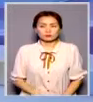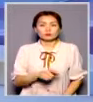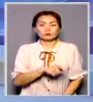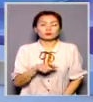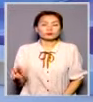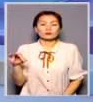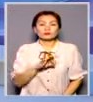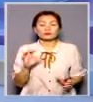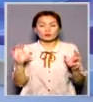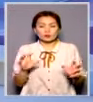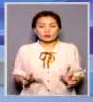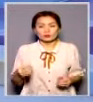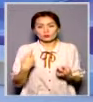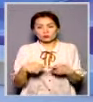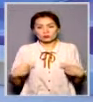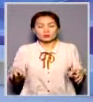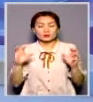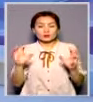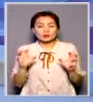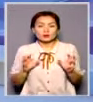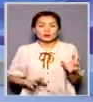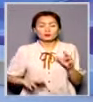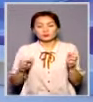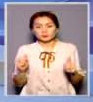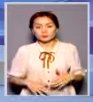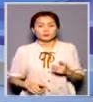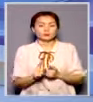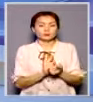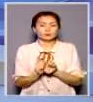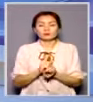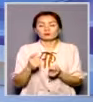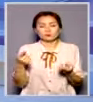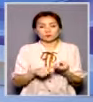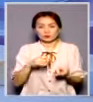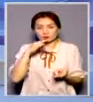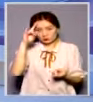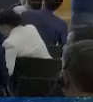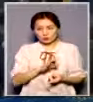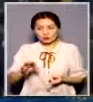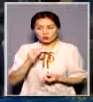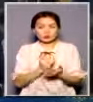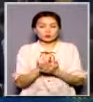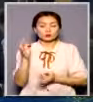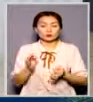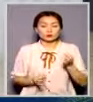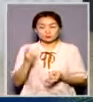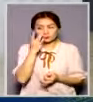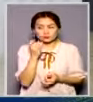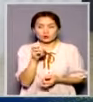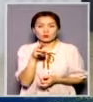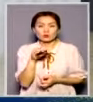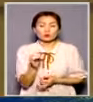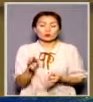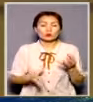Азаматтық процесстік кодекске және басқа да заңнамалық актілерге қабылданған өзгерістерге сәйкес Қазақстан Республикасының жоғарғы соты Атырау